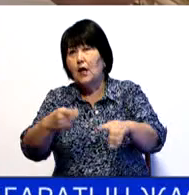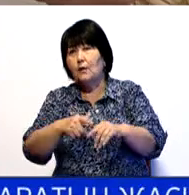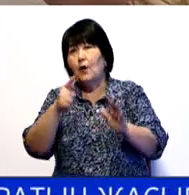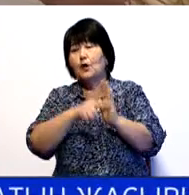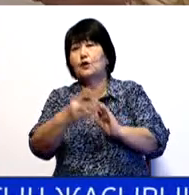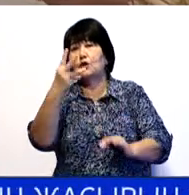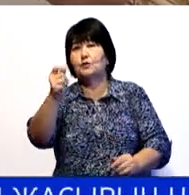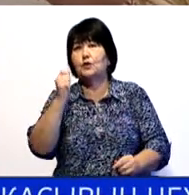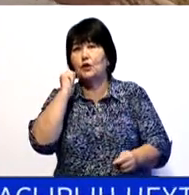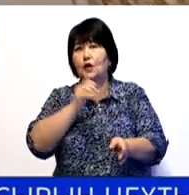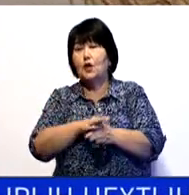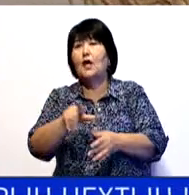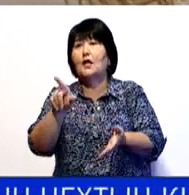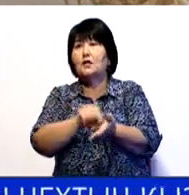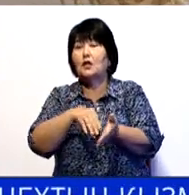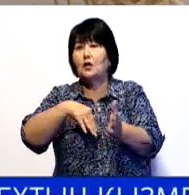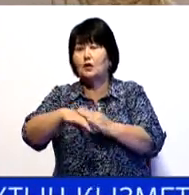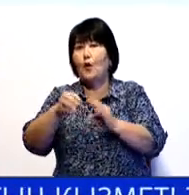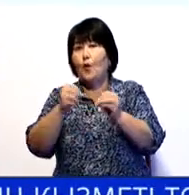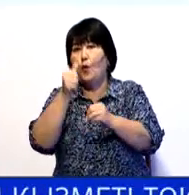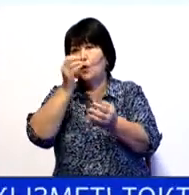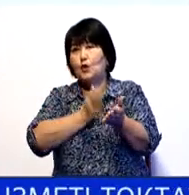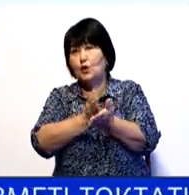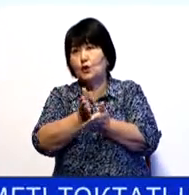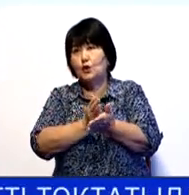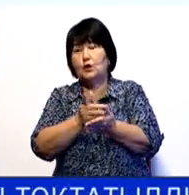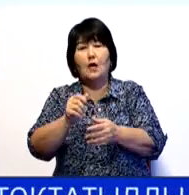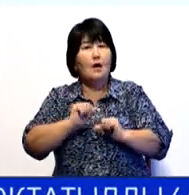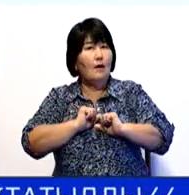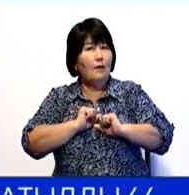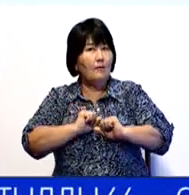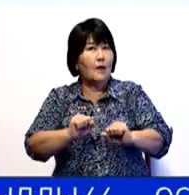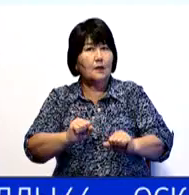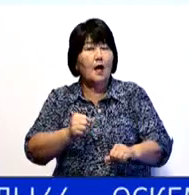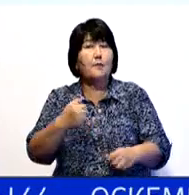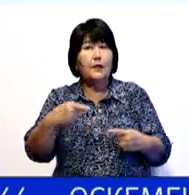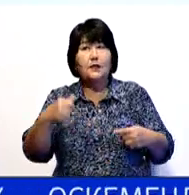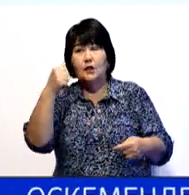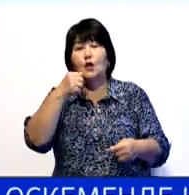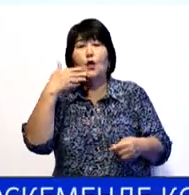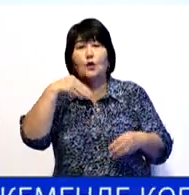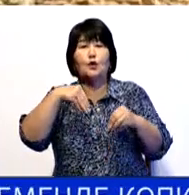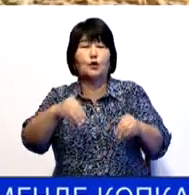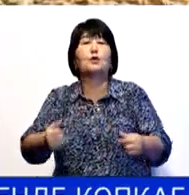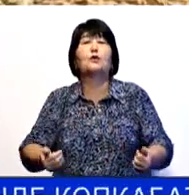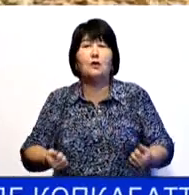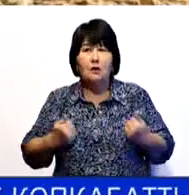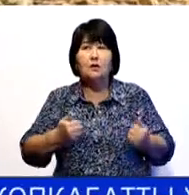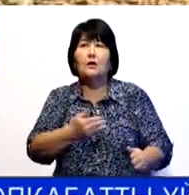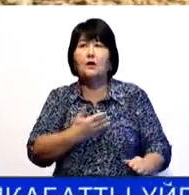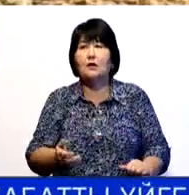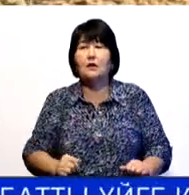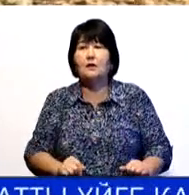73 жасқа толды. Зейнетке шыққанына да 10 жылға жуықтапты. Қайраты қайтпаған. Әлі бірнеше жыл күріш егуге ниетті.